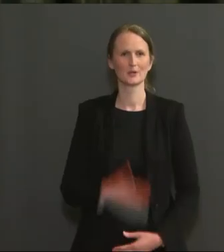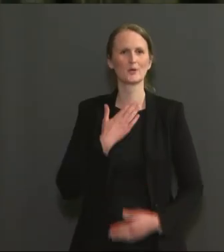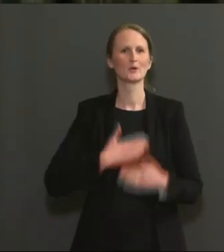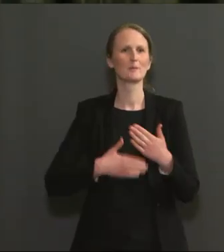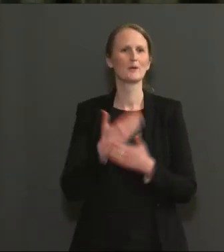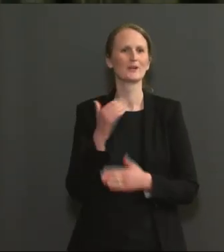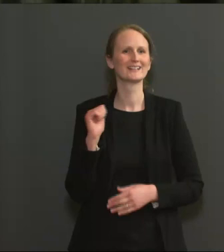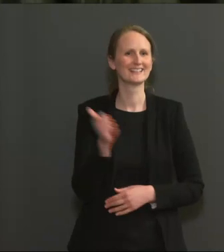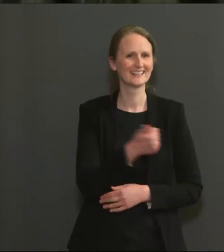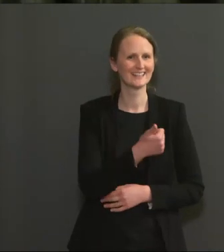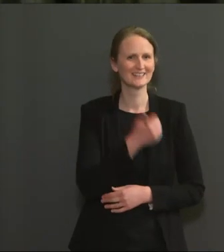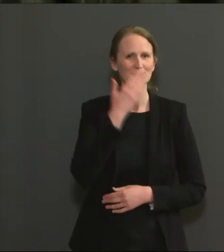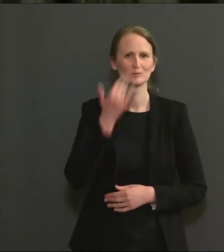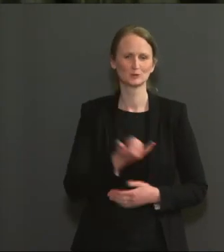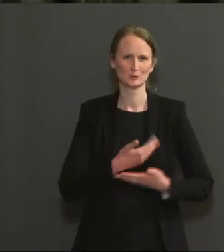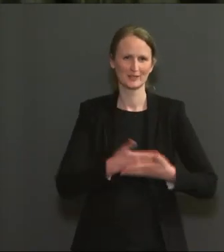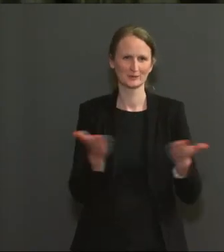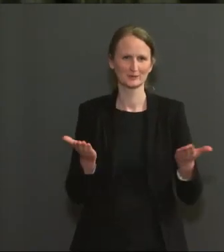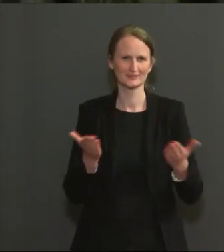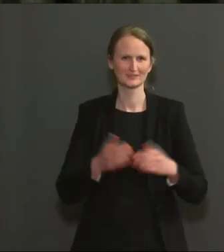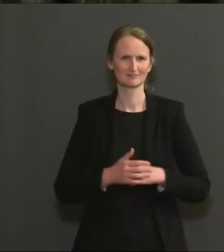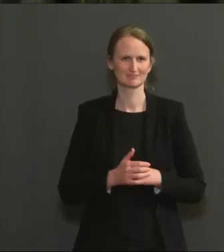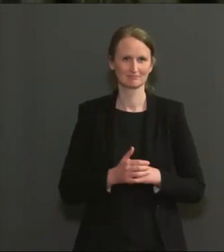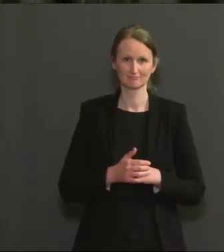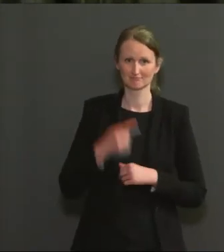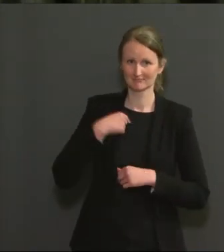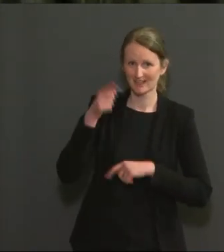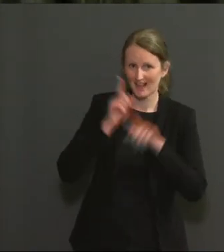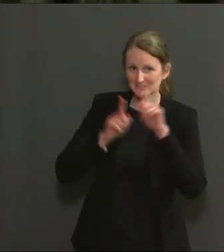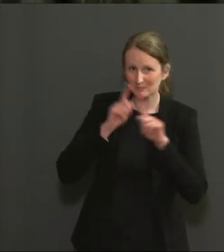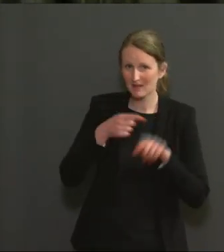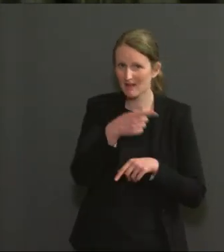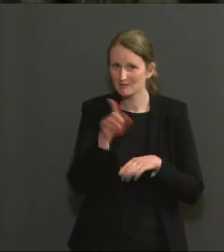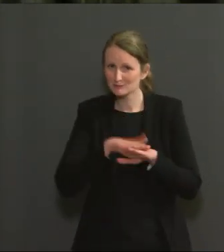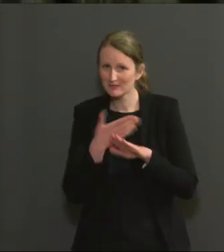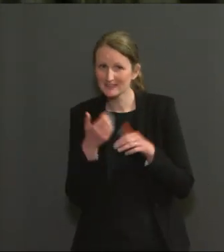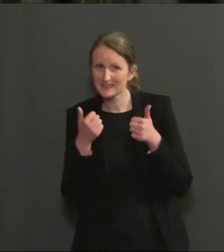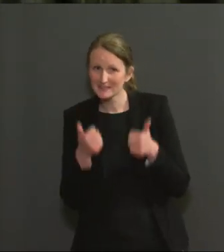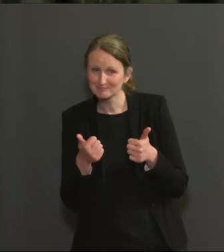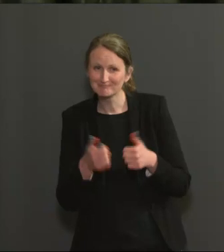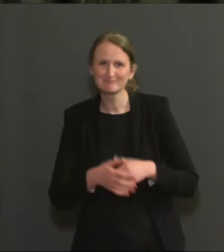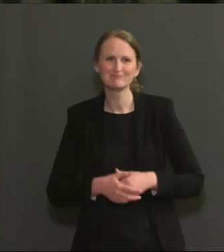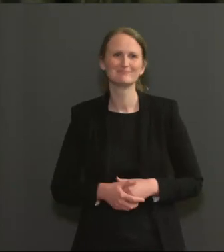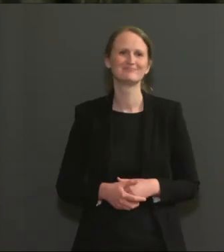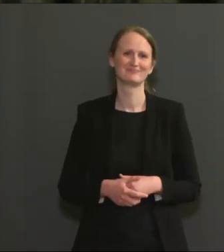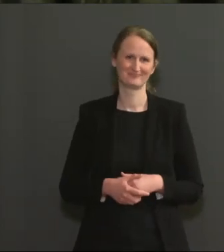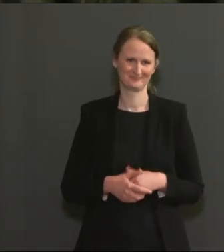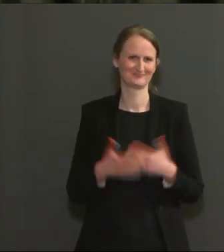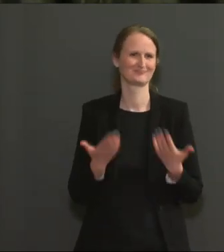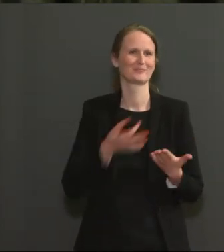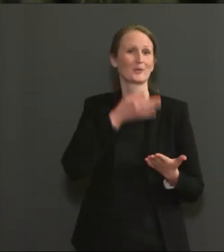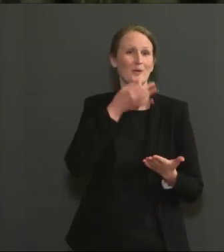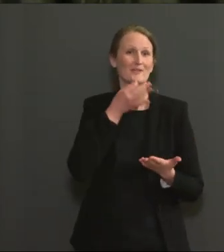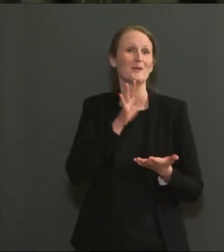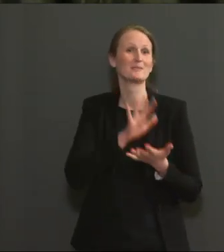bonjour à toutes et tous on espère que vous vous portez bien nous allons entamer cette conférence de presse par l'intervention du docteur Ivan